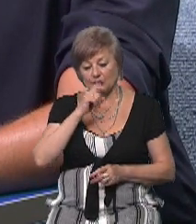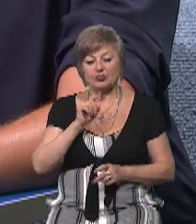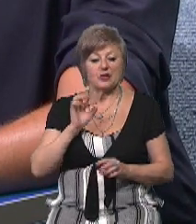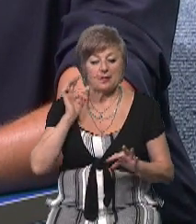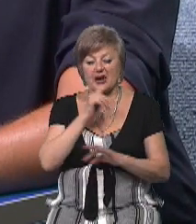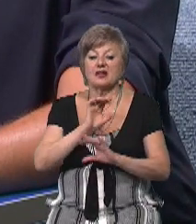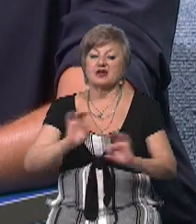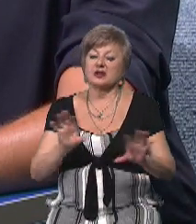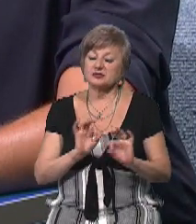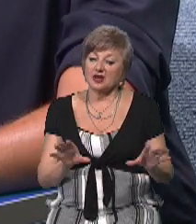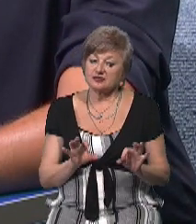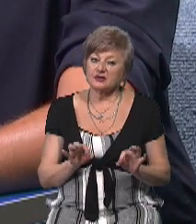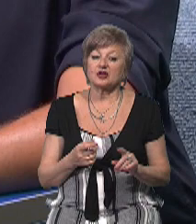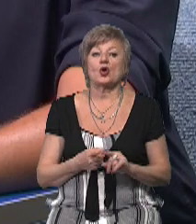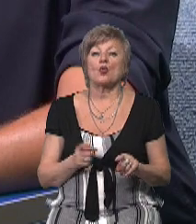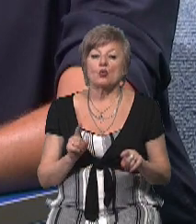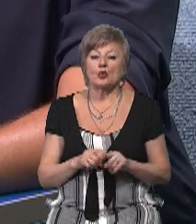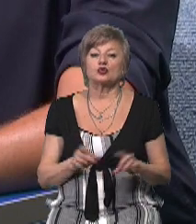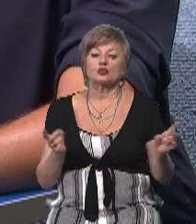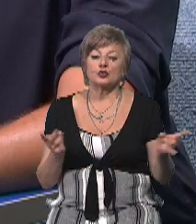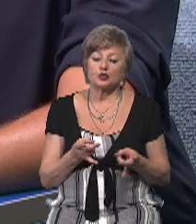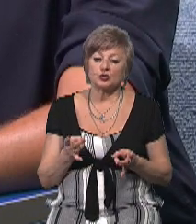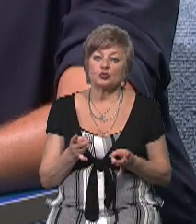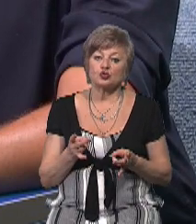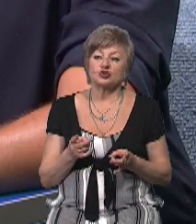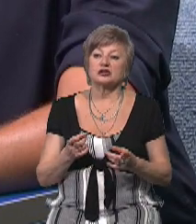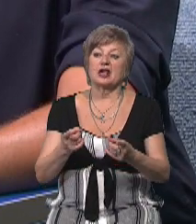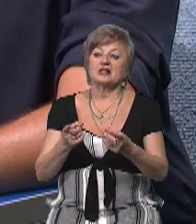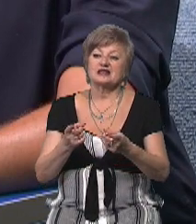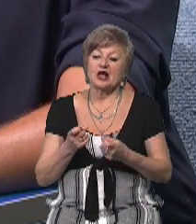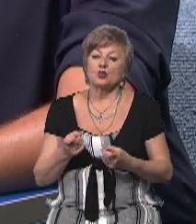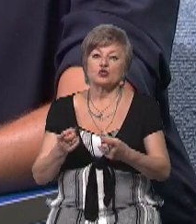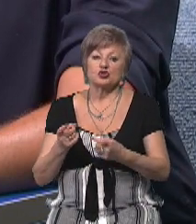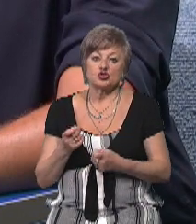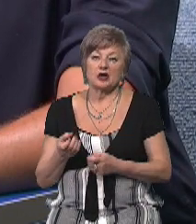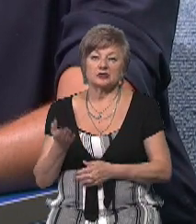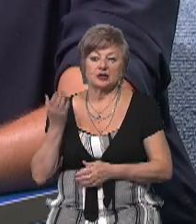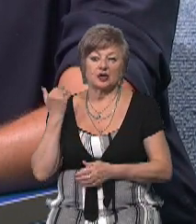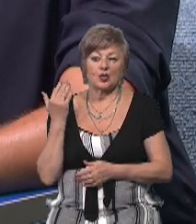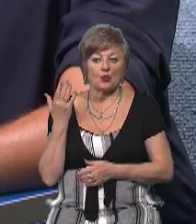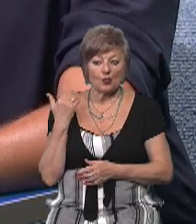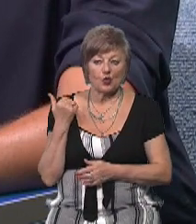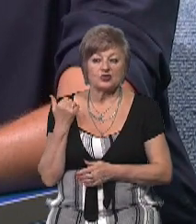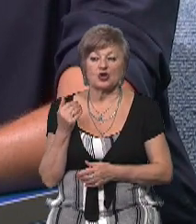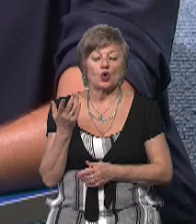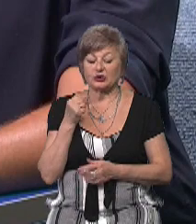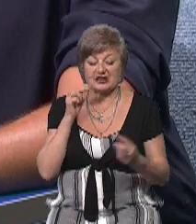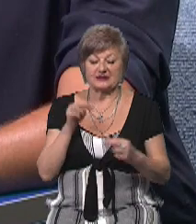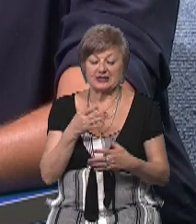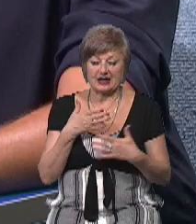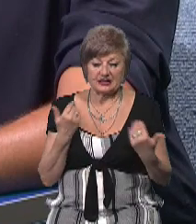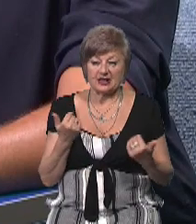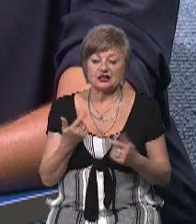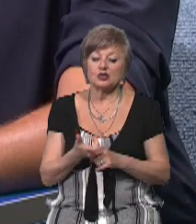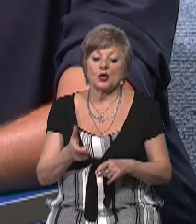факти. Тому треба обов'язково залучати, якщо ми говоримо про події минулого, свідків яких немає, якнайбільше